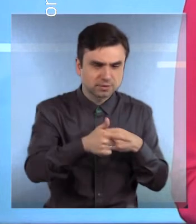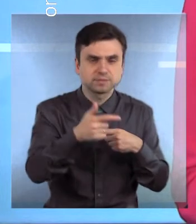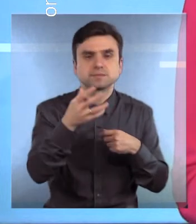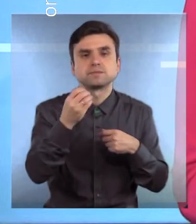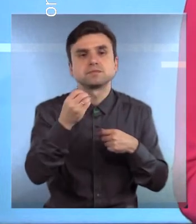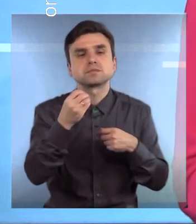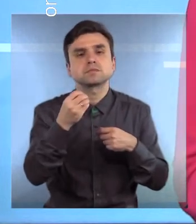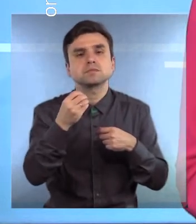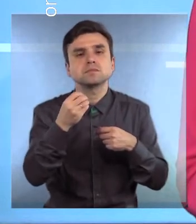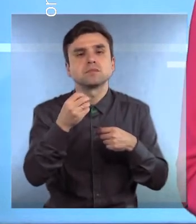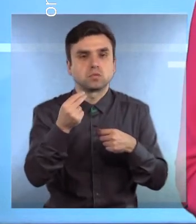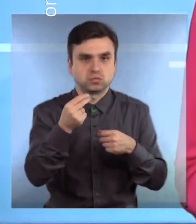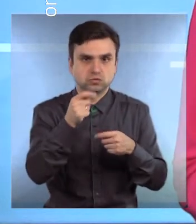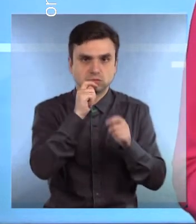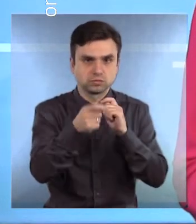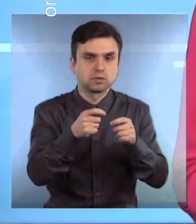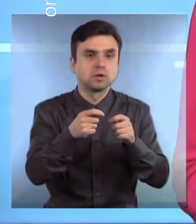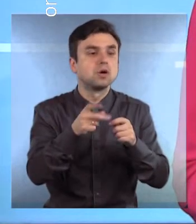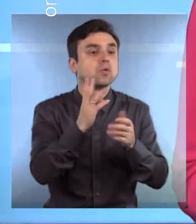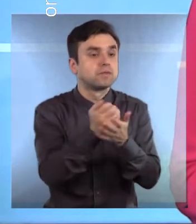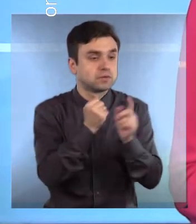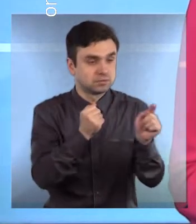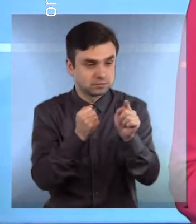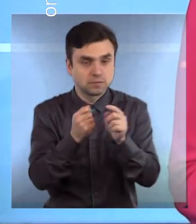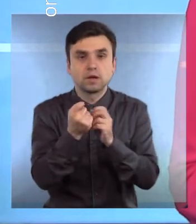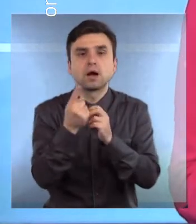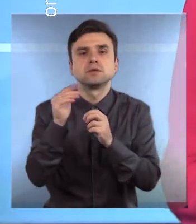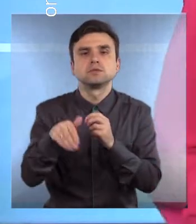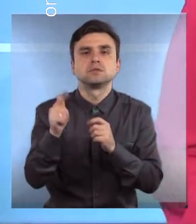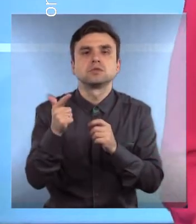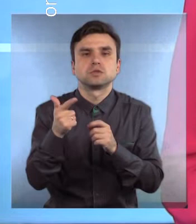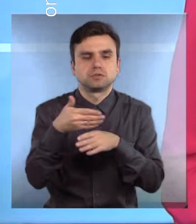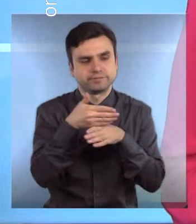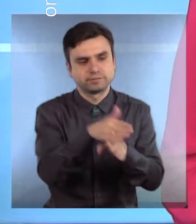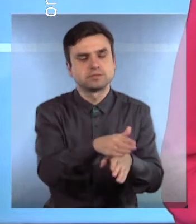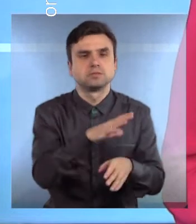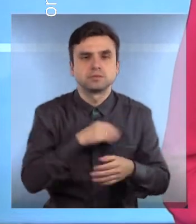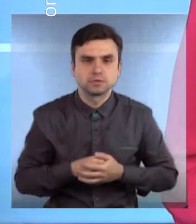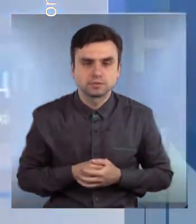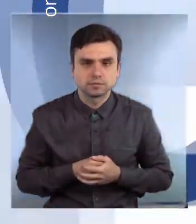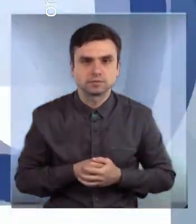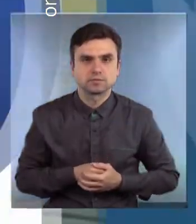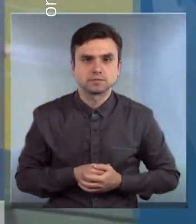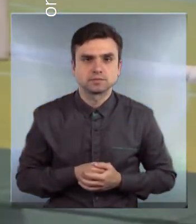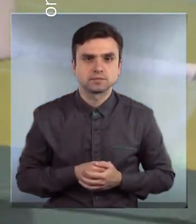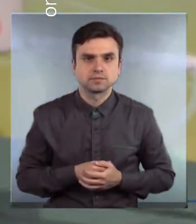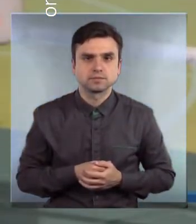11 тисяч гривень. Повболівати за юних спортсменів відправилась і наша знімальна група.